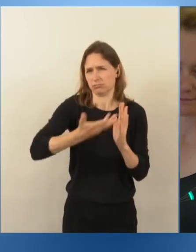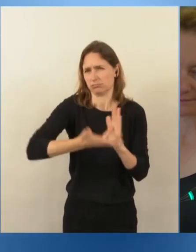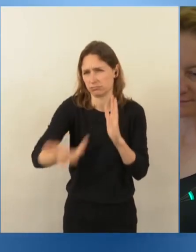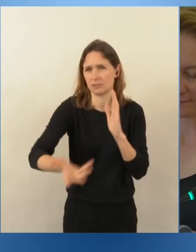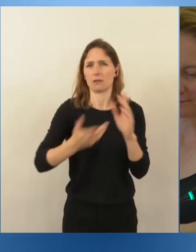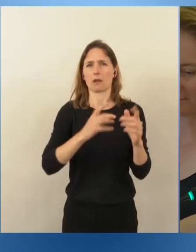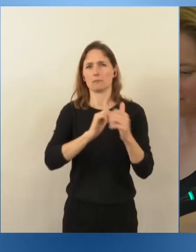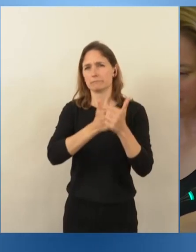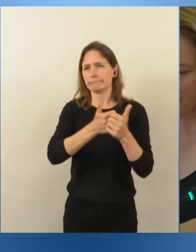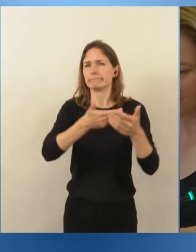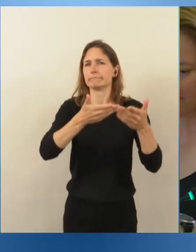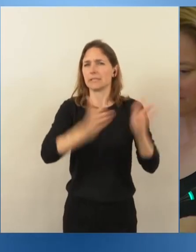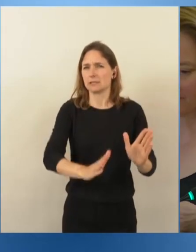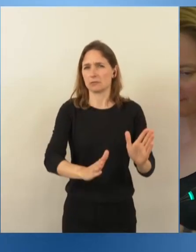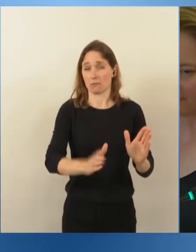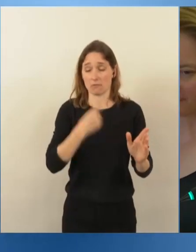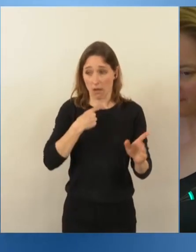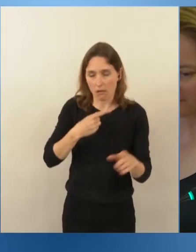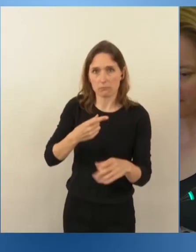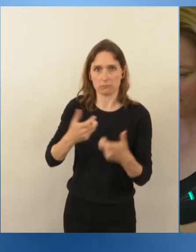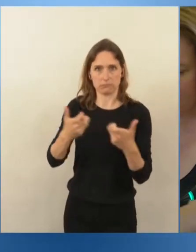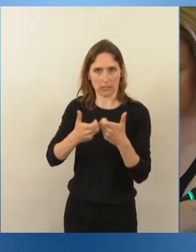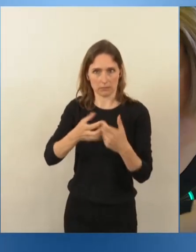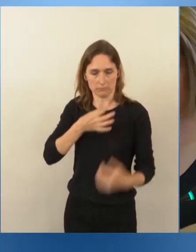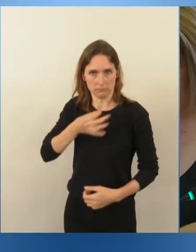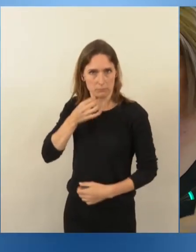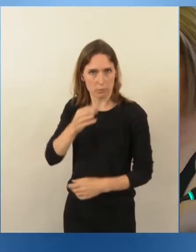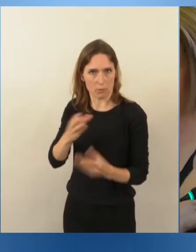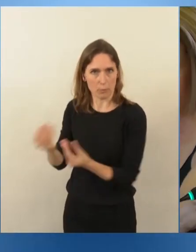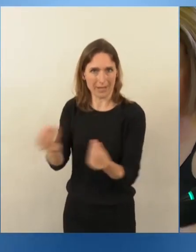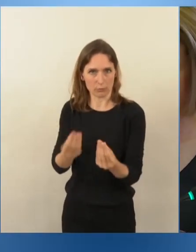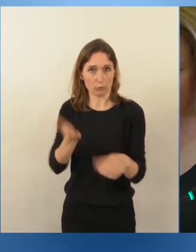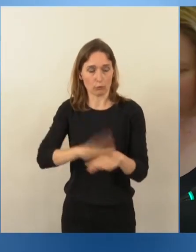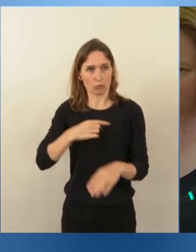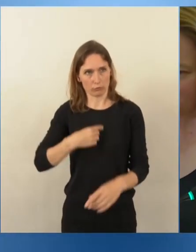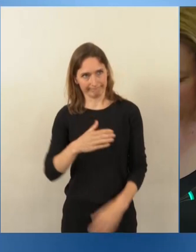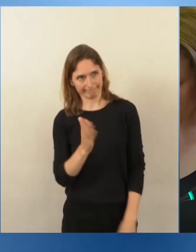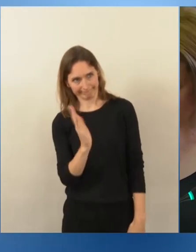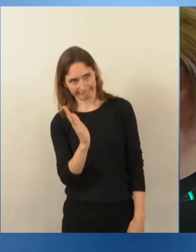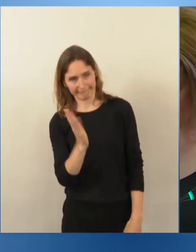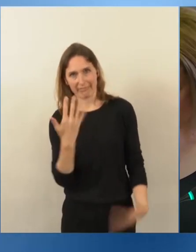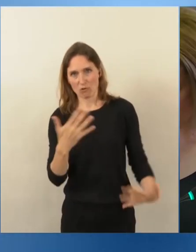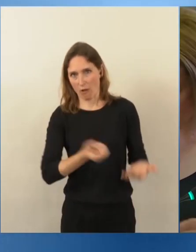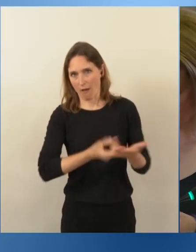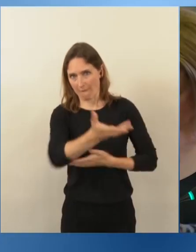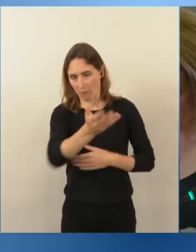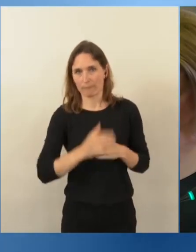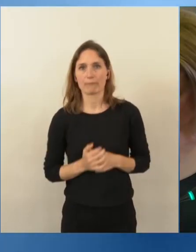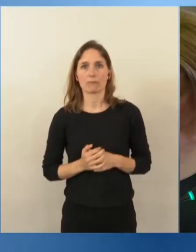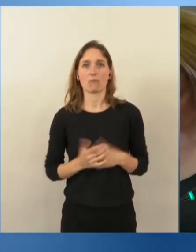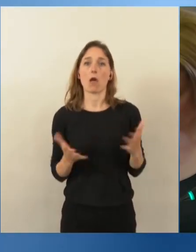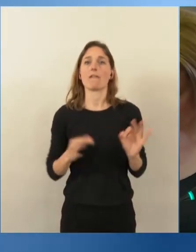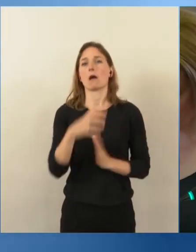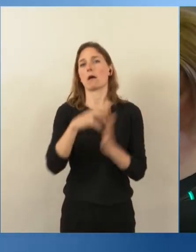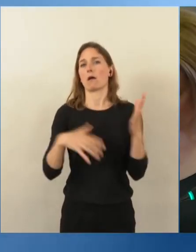et qui coûte aux Grenoblois alors que on vous l'avait dit voilà c'est ce que vous voulez dire sur le sur ce rendu acte et cette